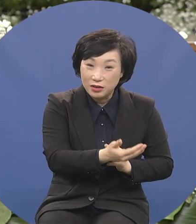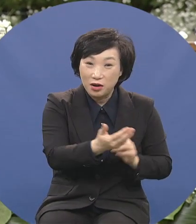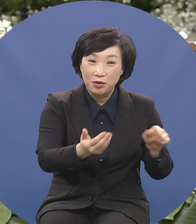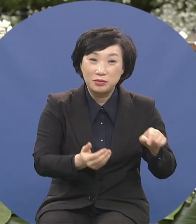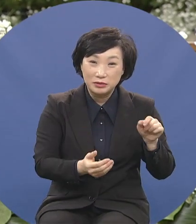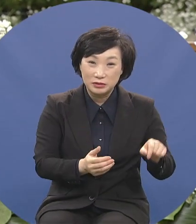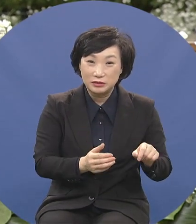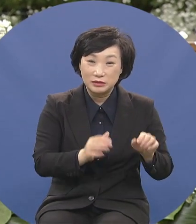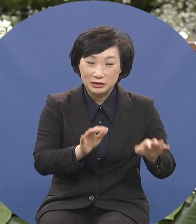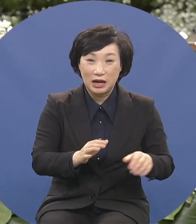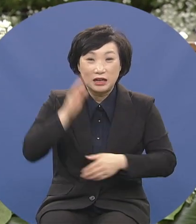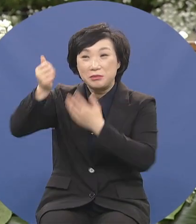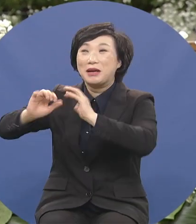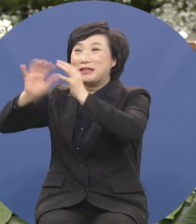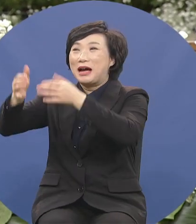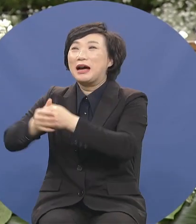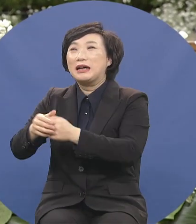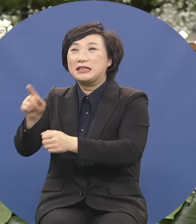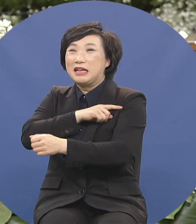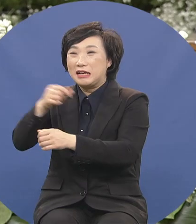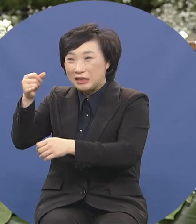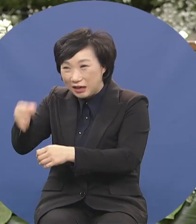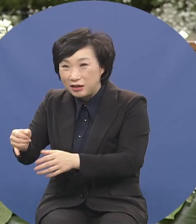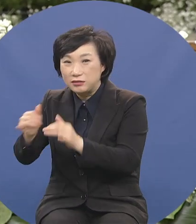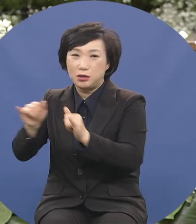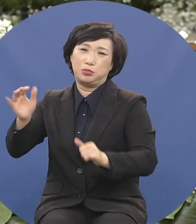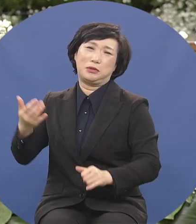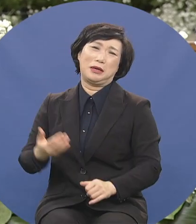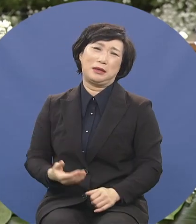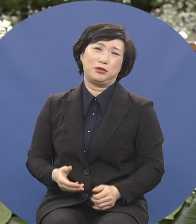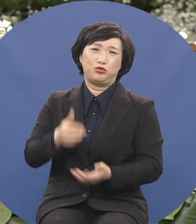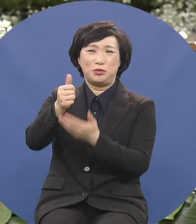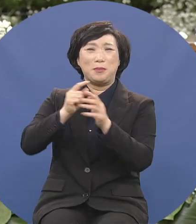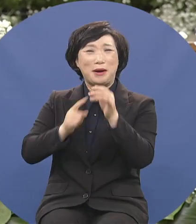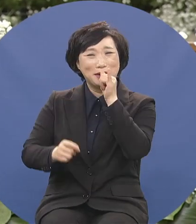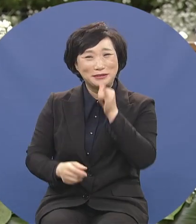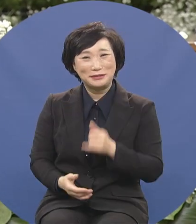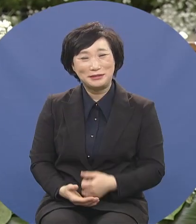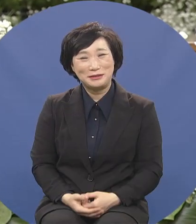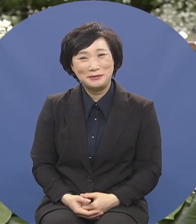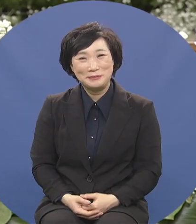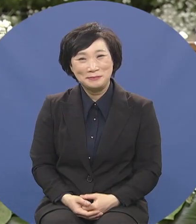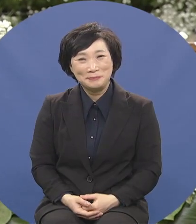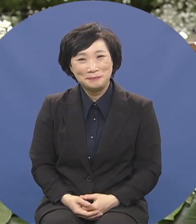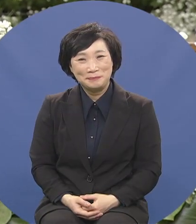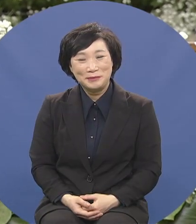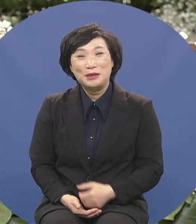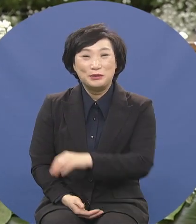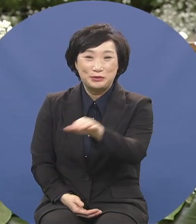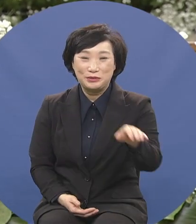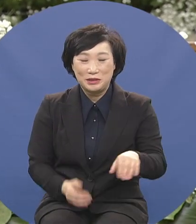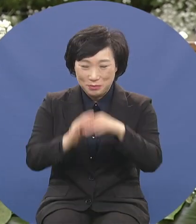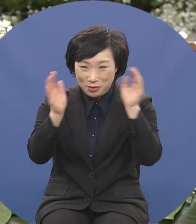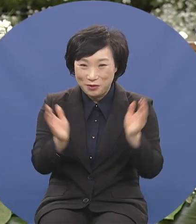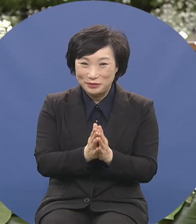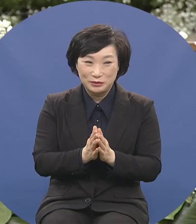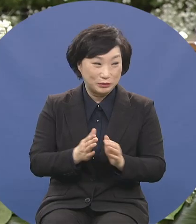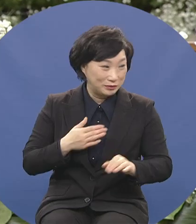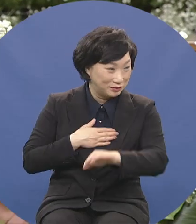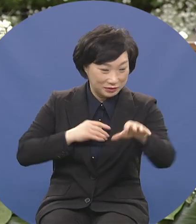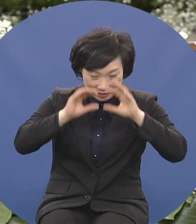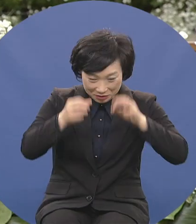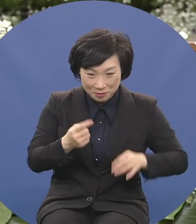땅에서는 하늘에서는 가장 낮은 자가 된다는 주님 말씀하셨어요. 우리는 다 으뜸되기를